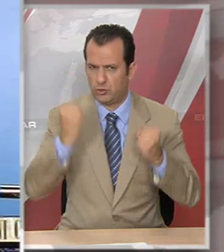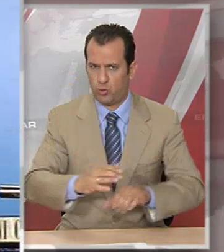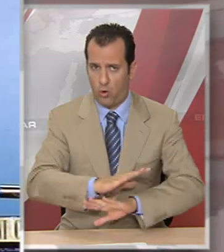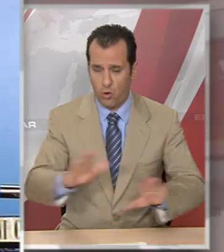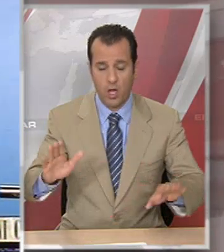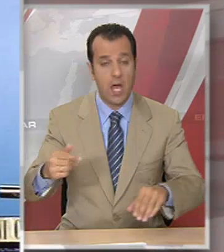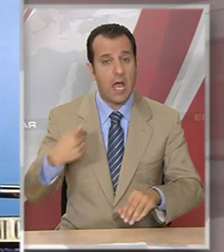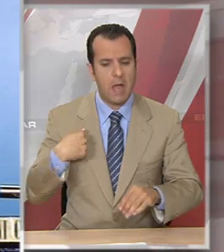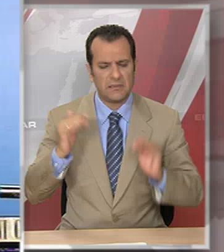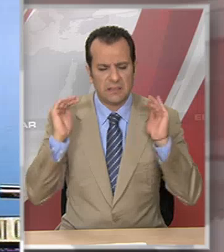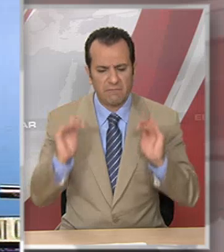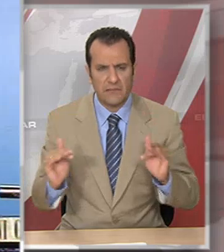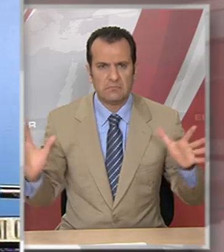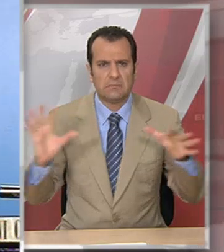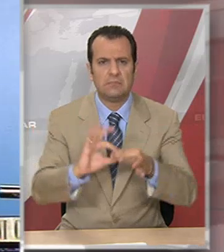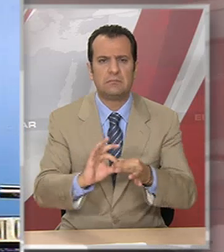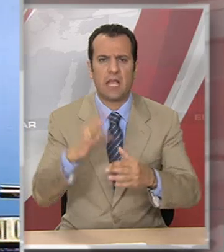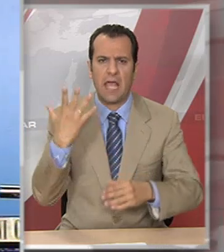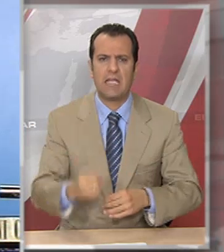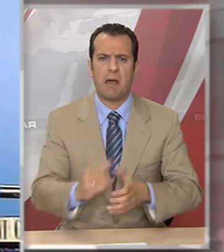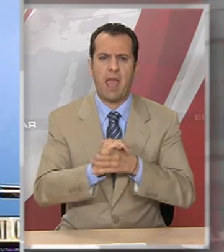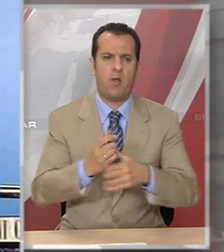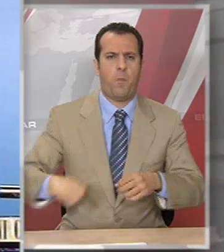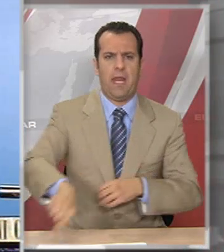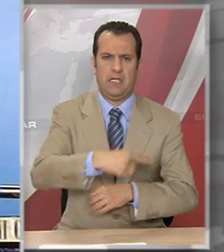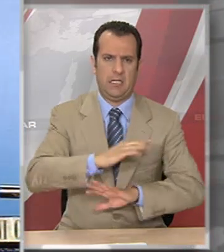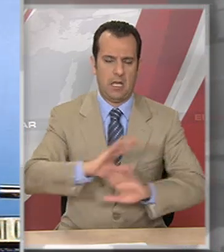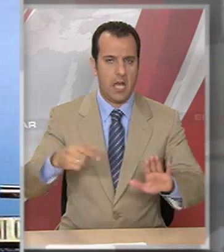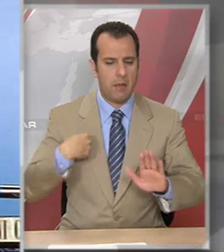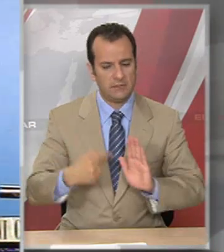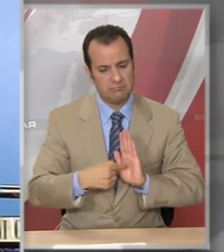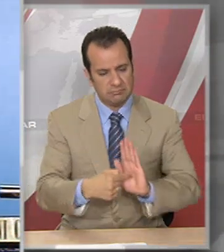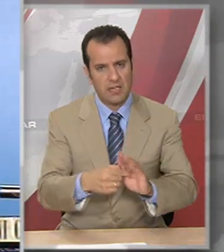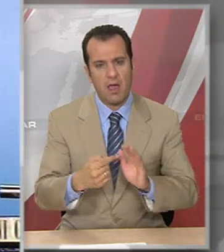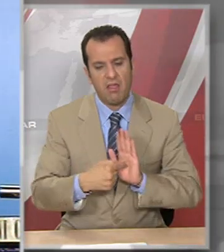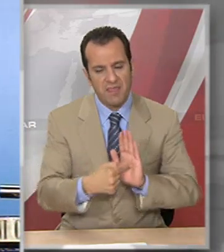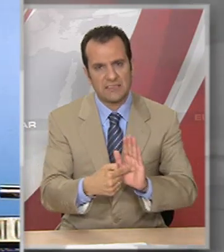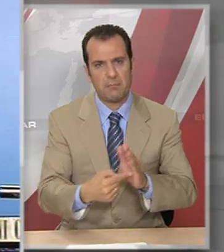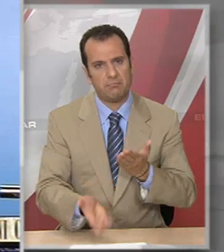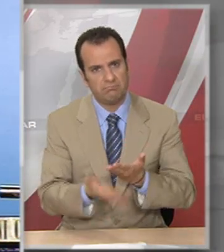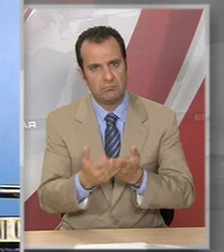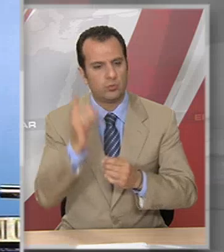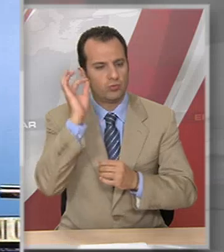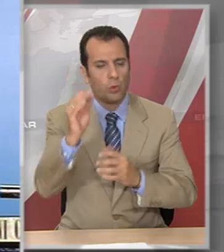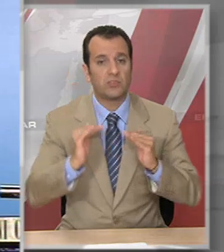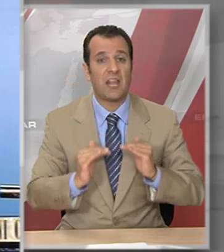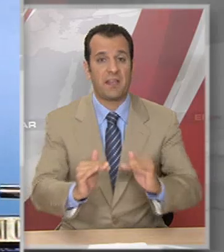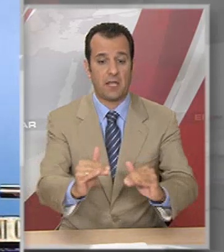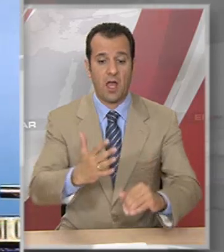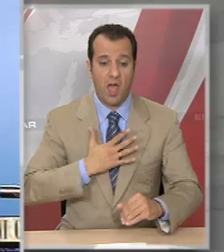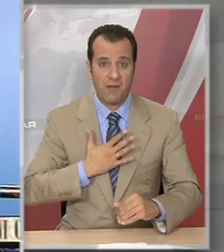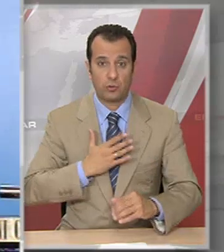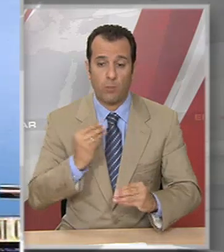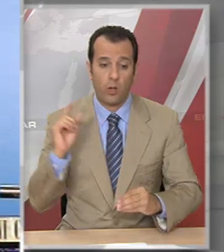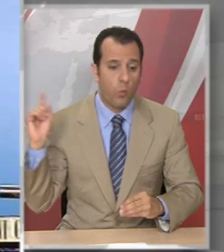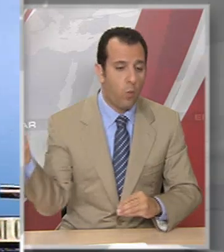και ήμασταν εκείνη η πολιτική δύναμη που εγγυηθήκαμε τη σταθερότητα. Να ευχαριστώ και τους 13